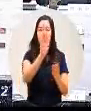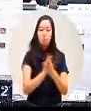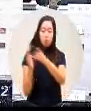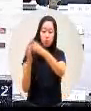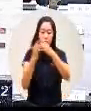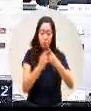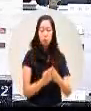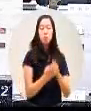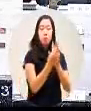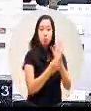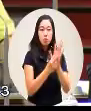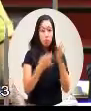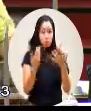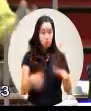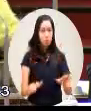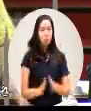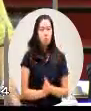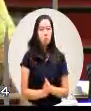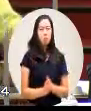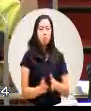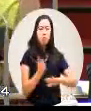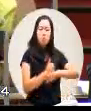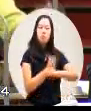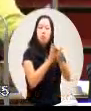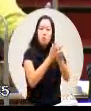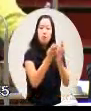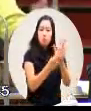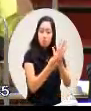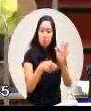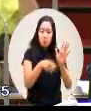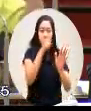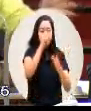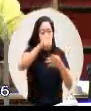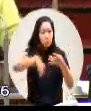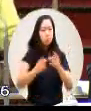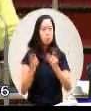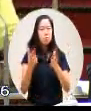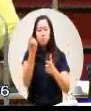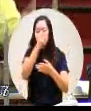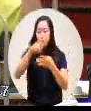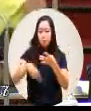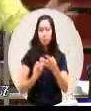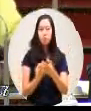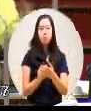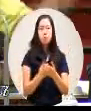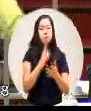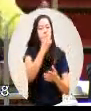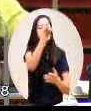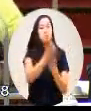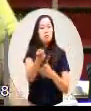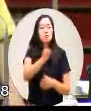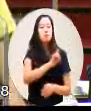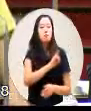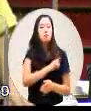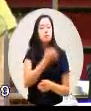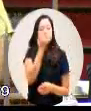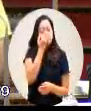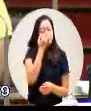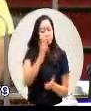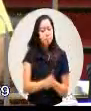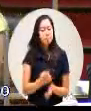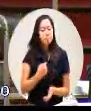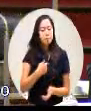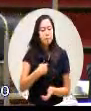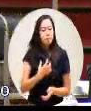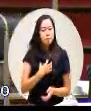明过啊，说明是好事，不是坏事。除了伊有做唔对代志，心思看开来了，伊